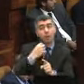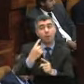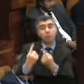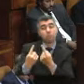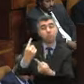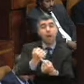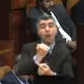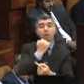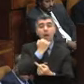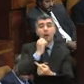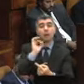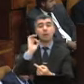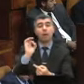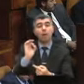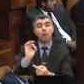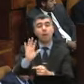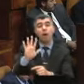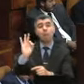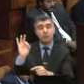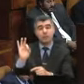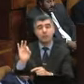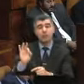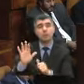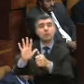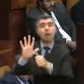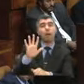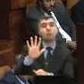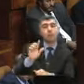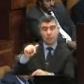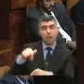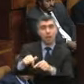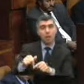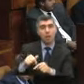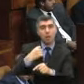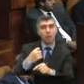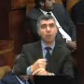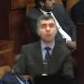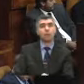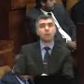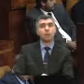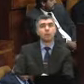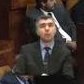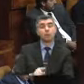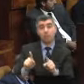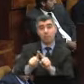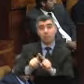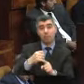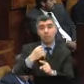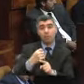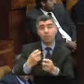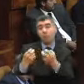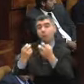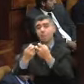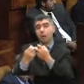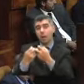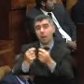خاطئه، راه كاينه 50 وكثر، كاينه 56. ونعطيك السيد الوزير واحد النموذج